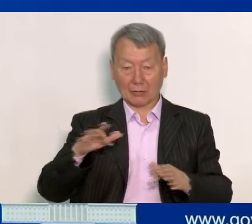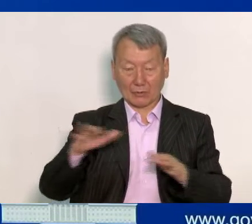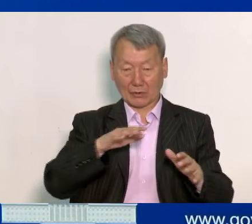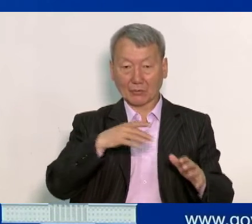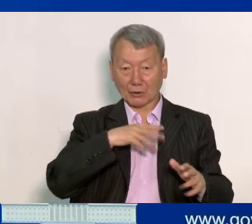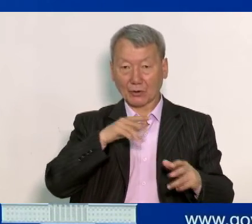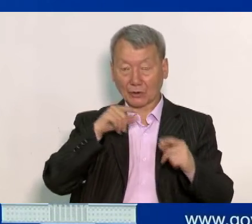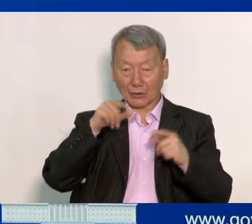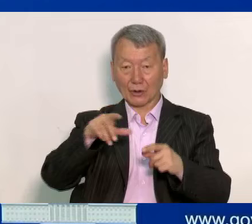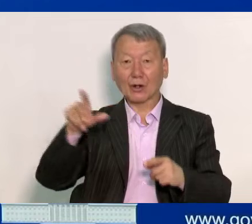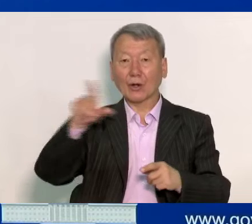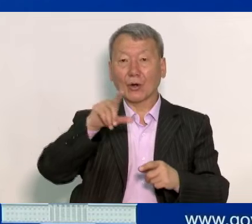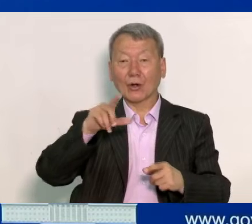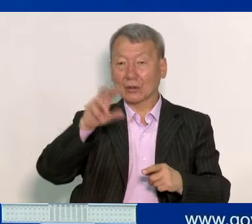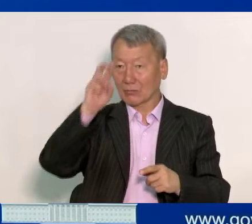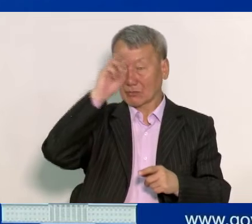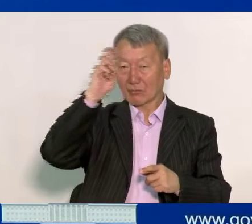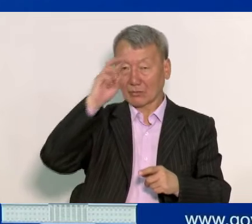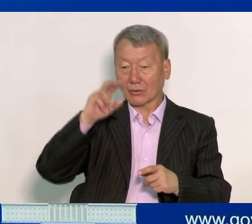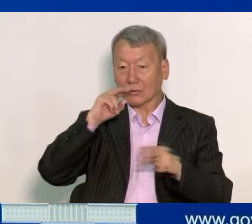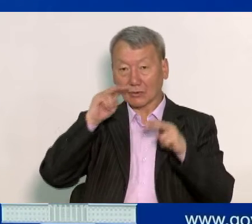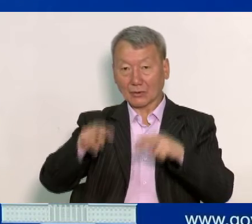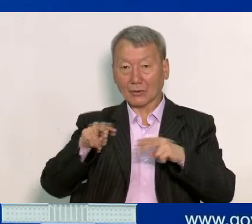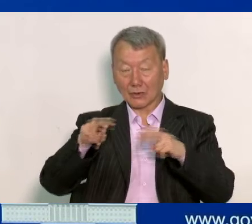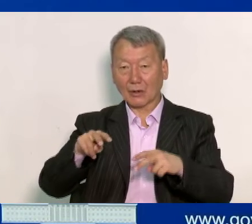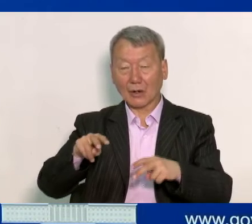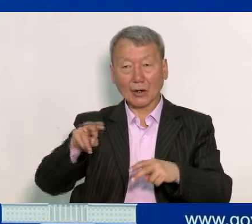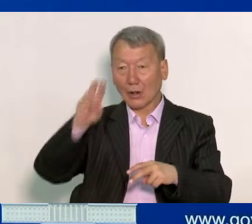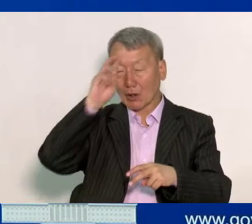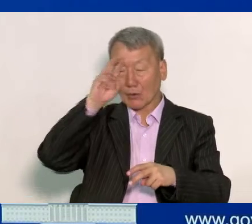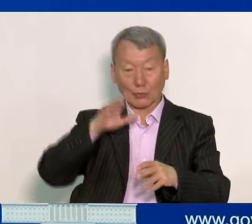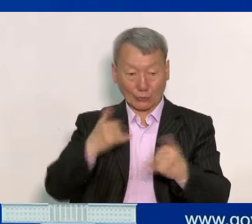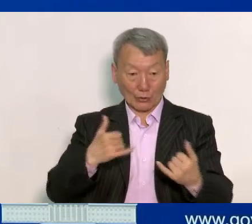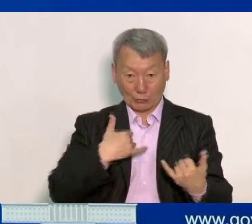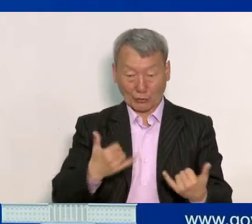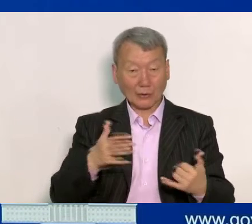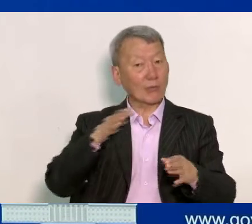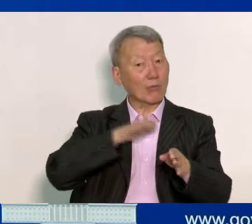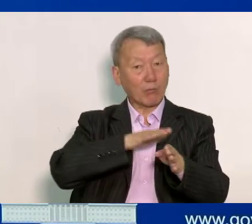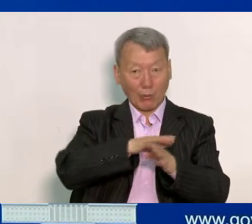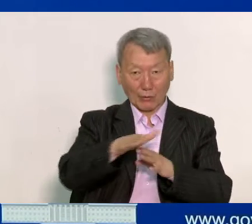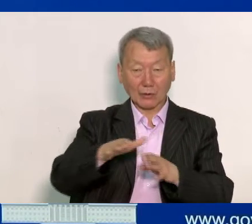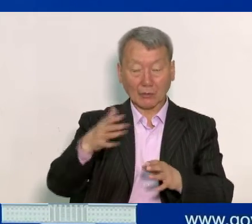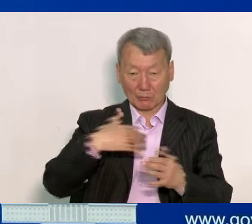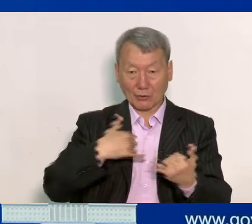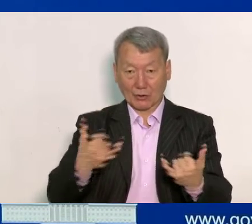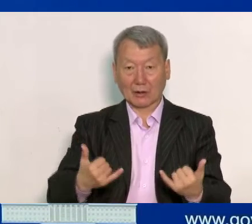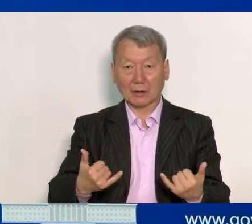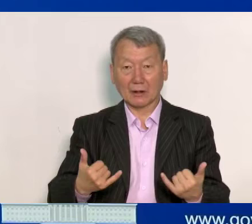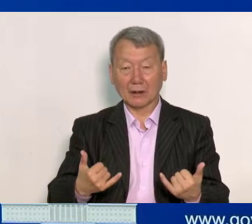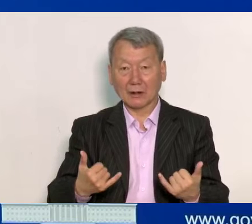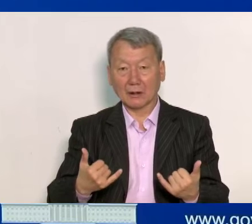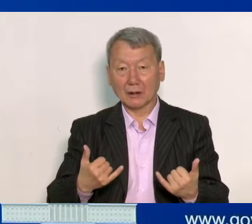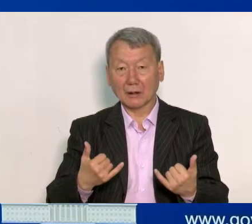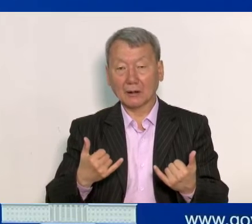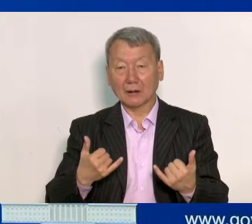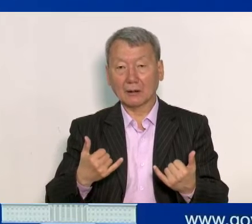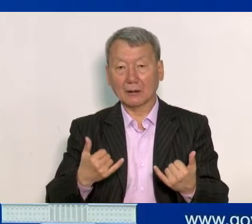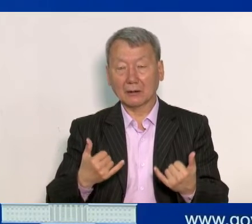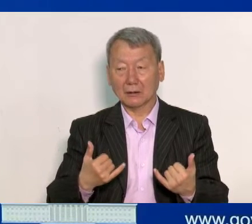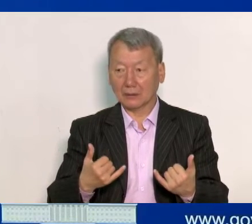мероприятие осуществляется за счет государства, они полностью завершены и полностью мы имеем